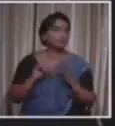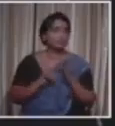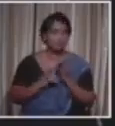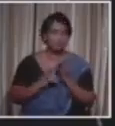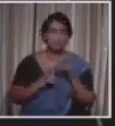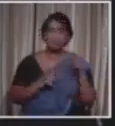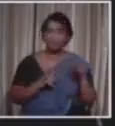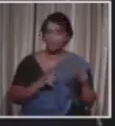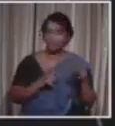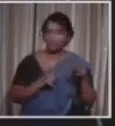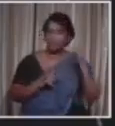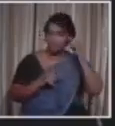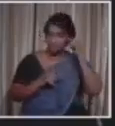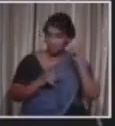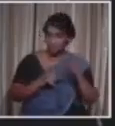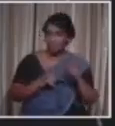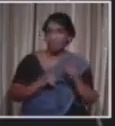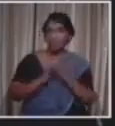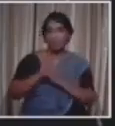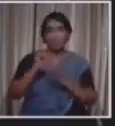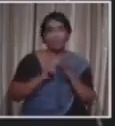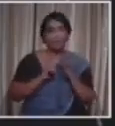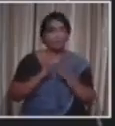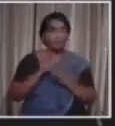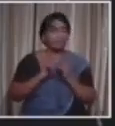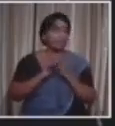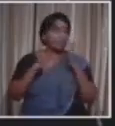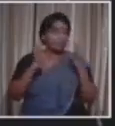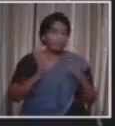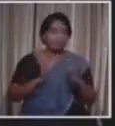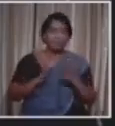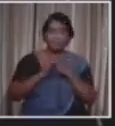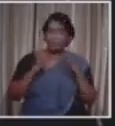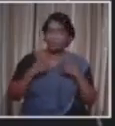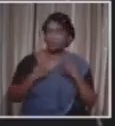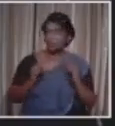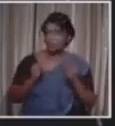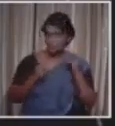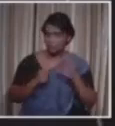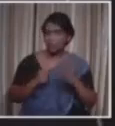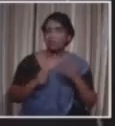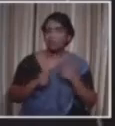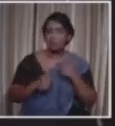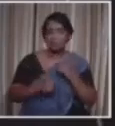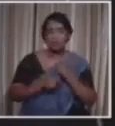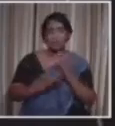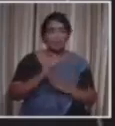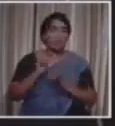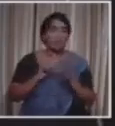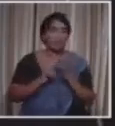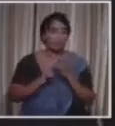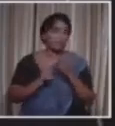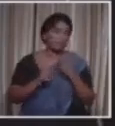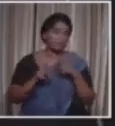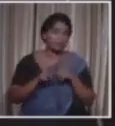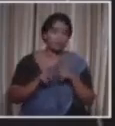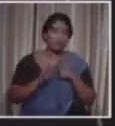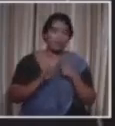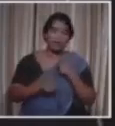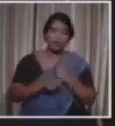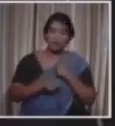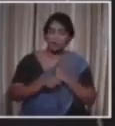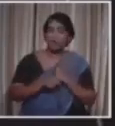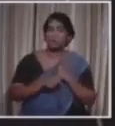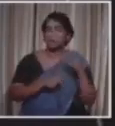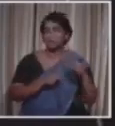මේ සඳහා අපේ අමාත්‍යුරු රාශියක් විශාල උත්සාහයක් දැරුවා. මම රාජ්‍ය අමාත්‍යවරයා විදිහට අපේ ගාමින් ලොග්ගේ